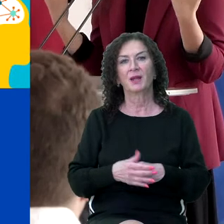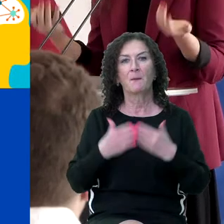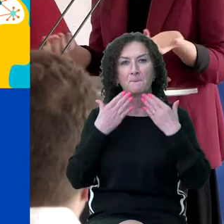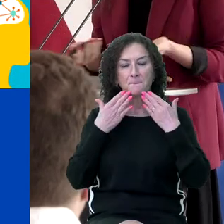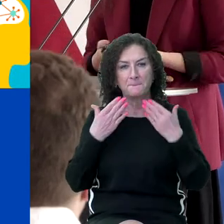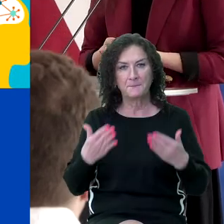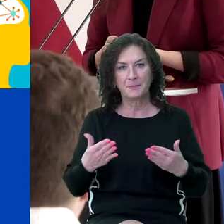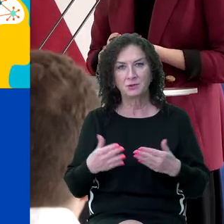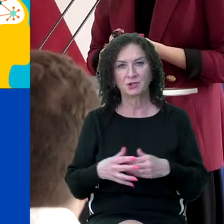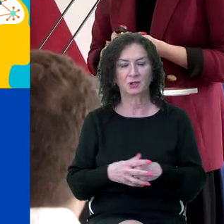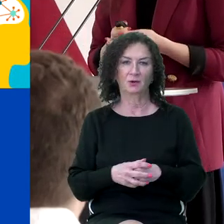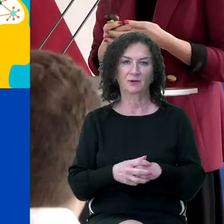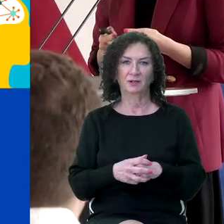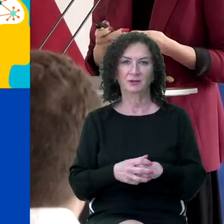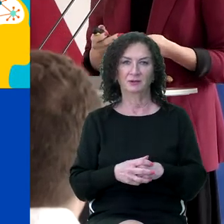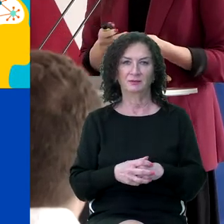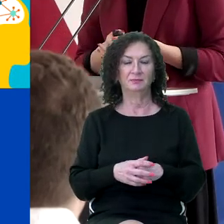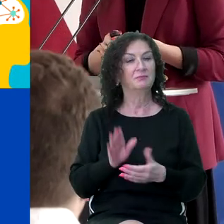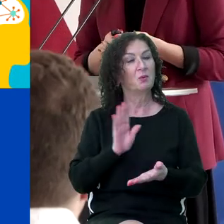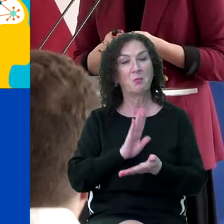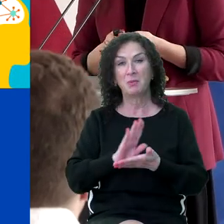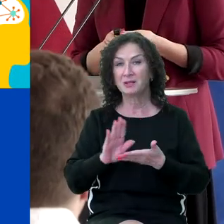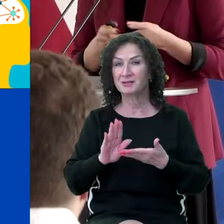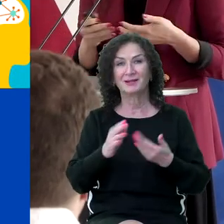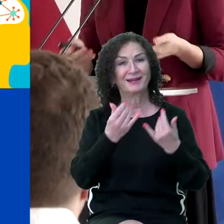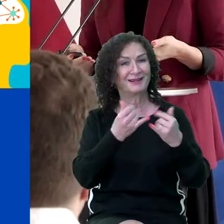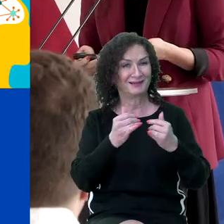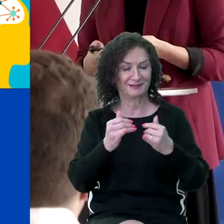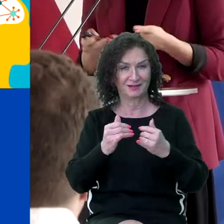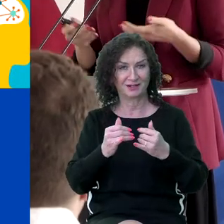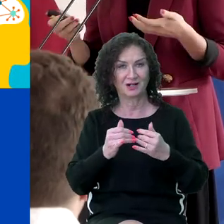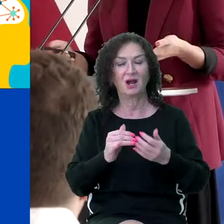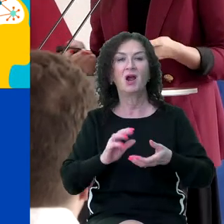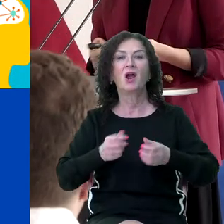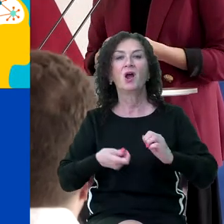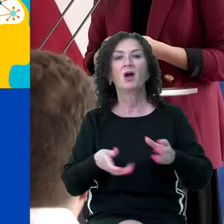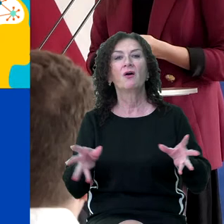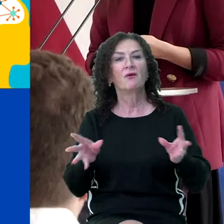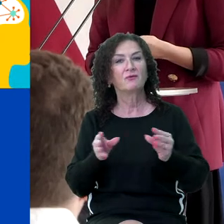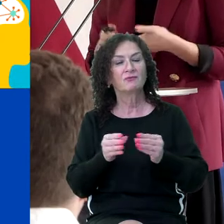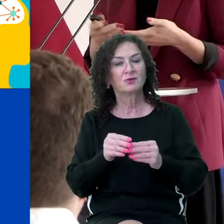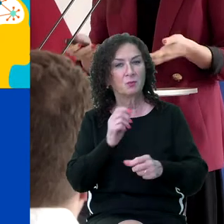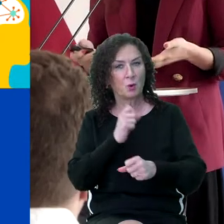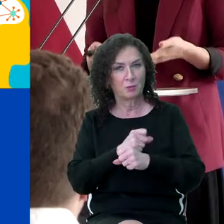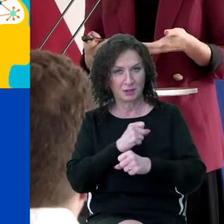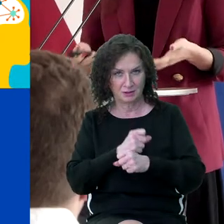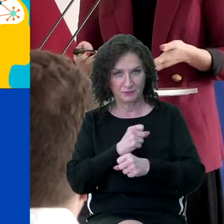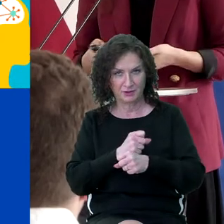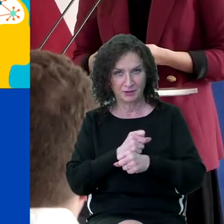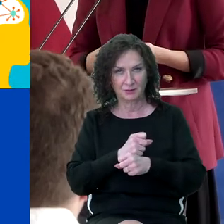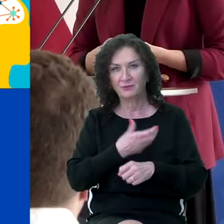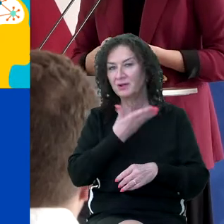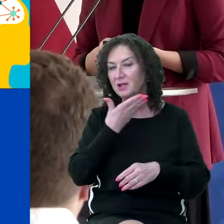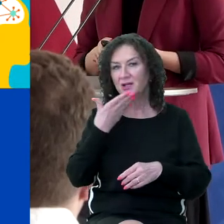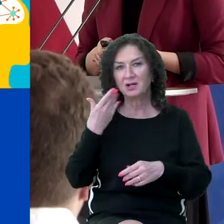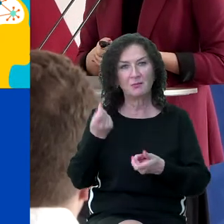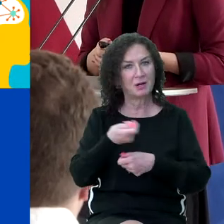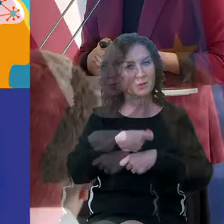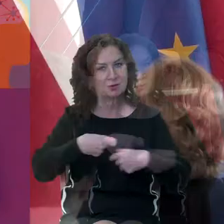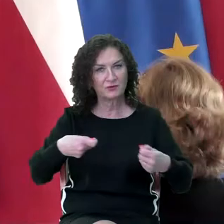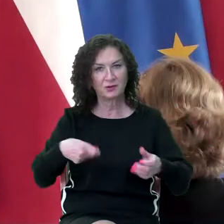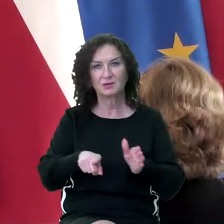którymi państwo pracują, bo bez nich nie ma nas zarządzających, nie ma rozwiązań dla Polski, nie ma